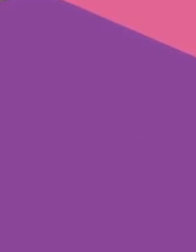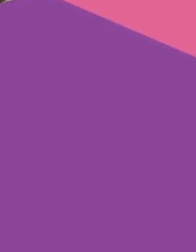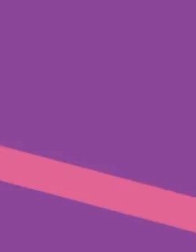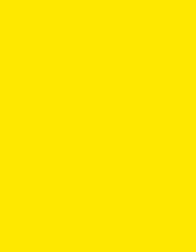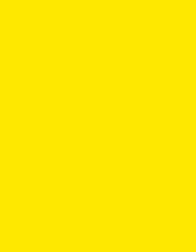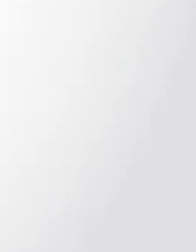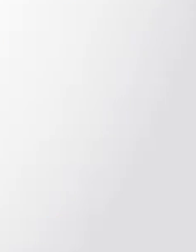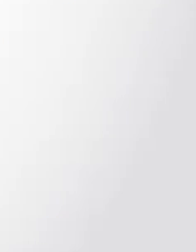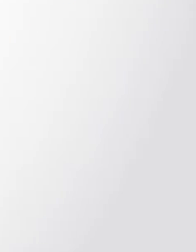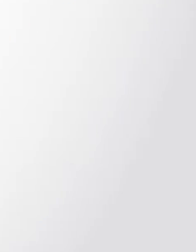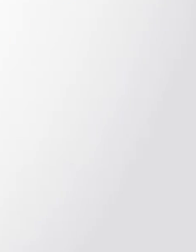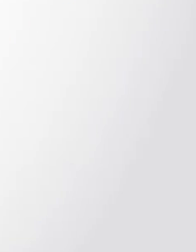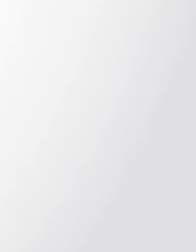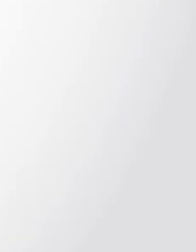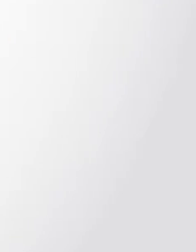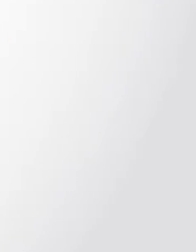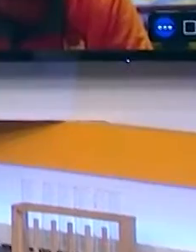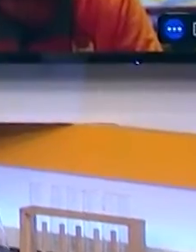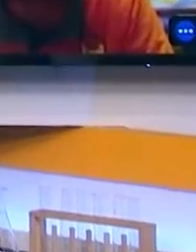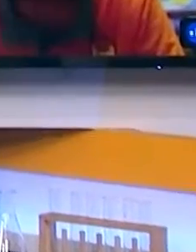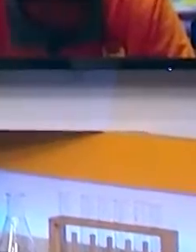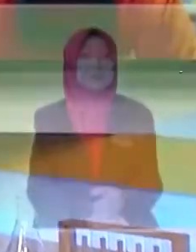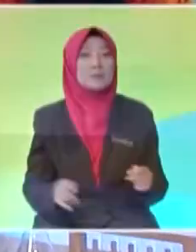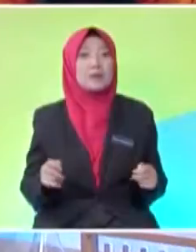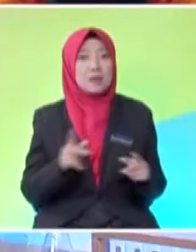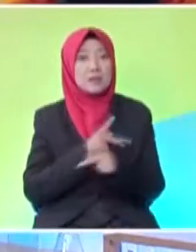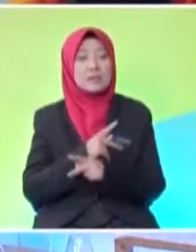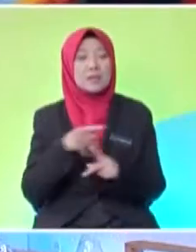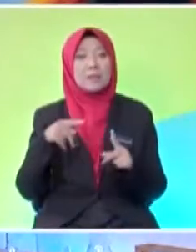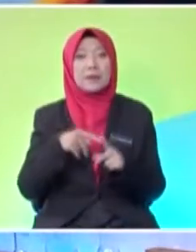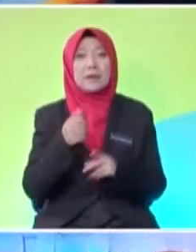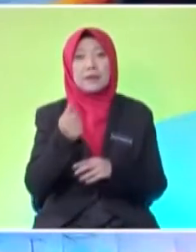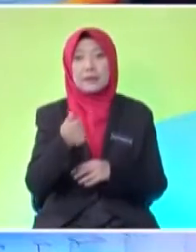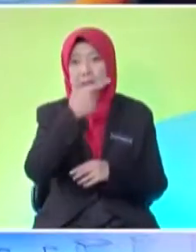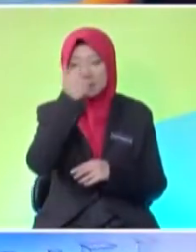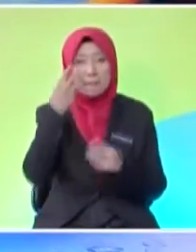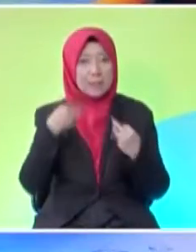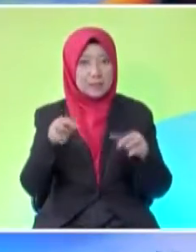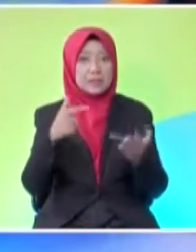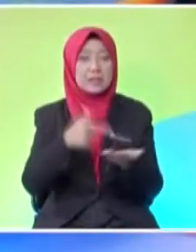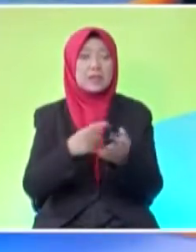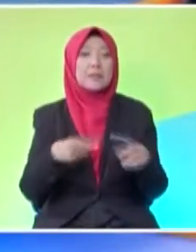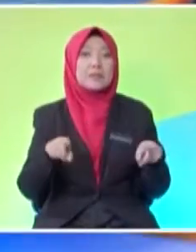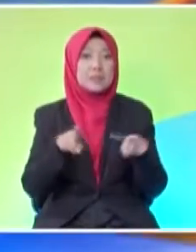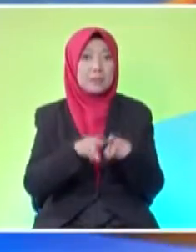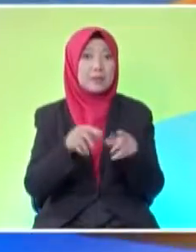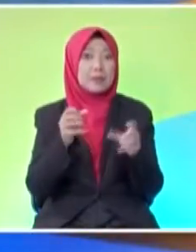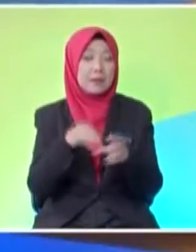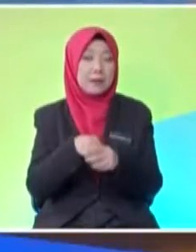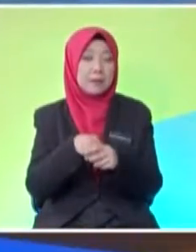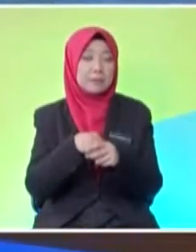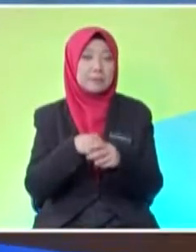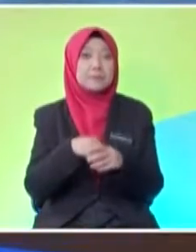Didik TV KPM. Terima kasih kepada anda yang masih lagi sudi bersama dengan saya dalam Sukses